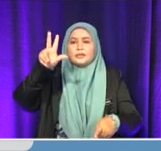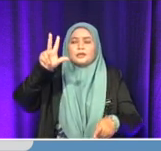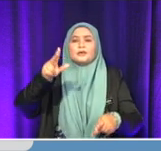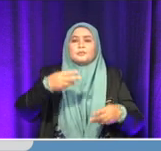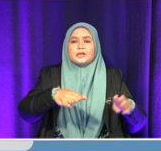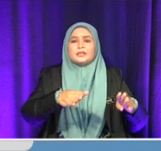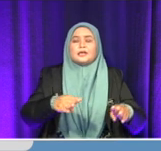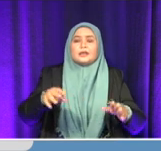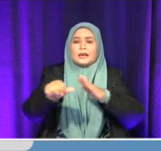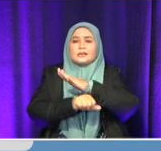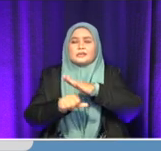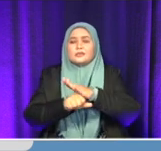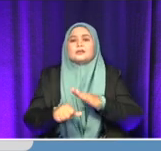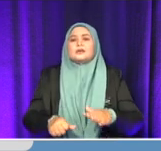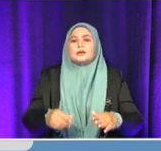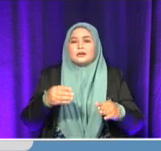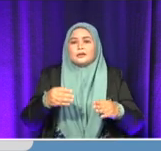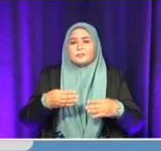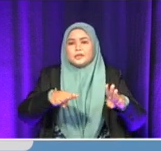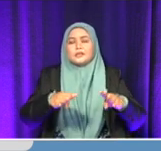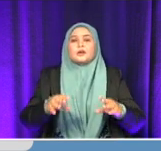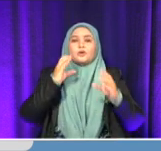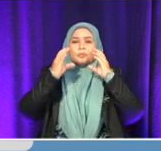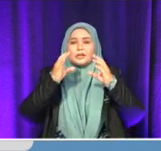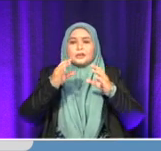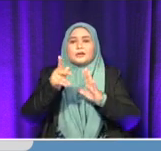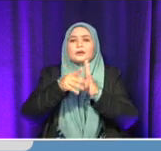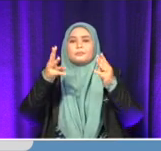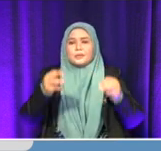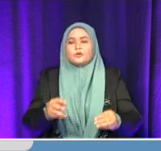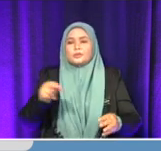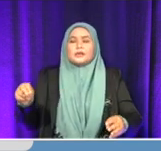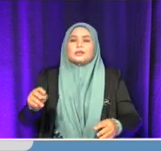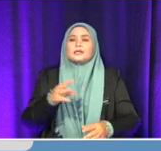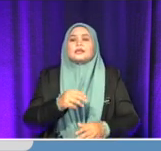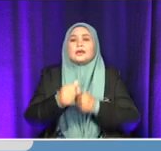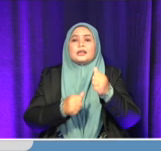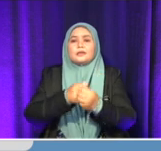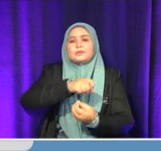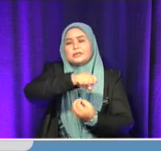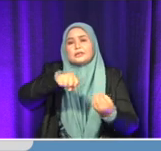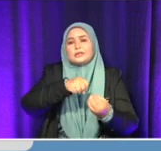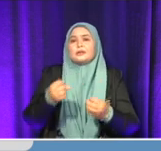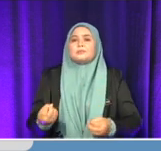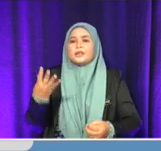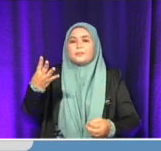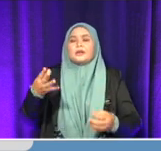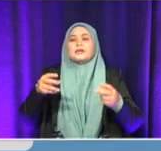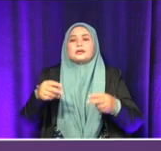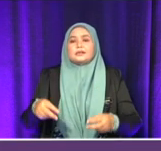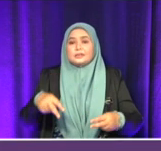asas yaitu bidang komunikasi kemanusiaan dan juga alam sekitar serta perkembangan diri